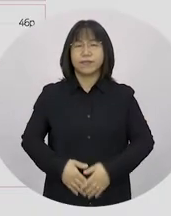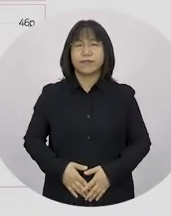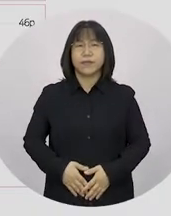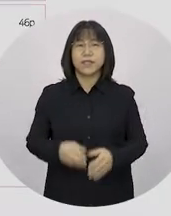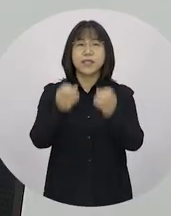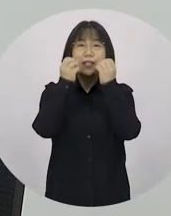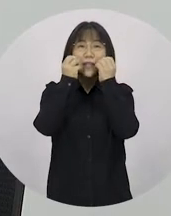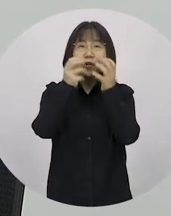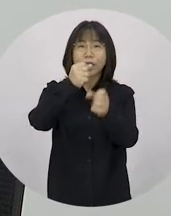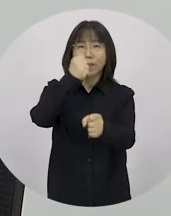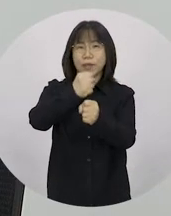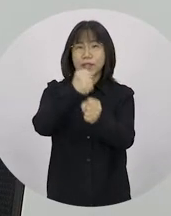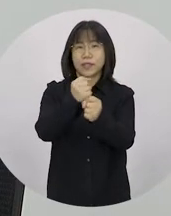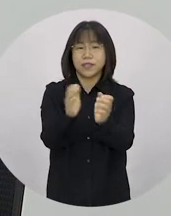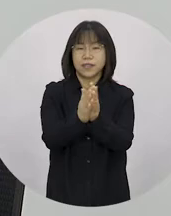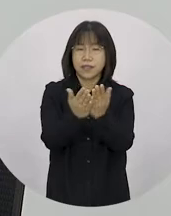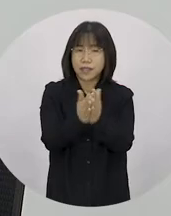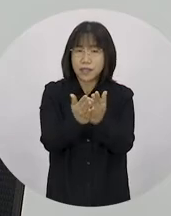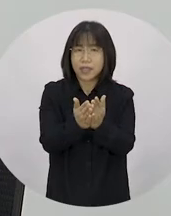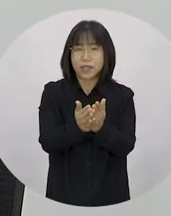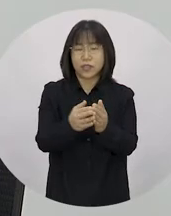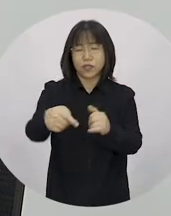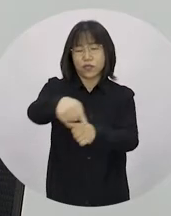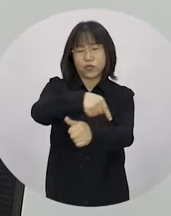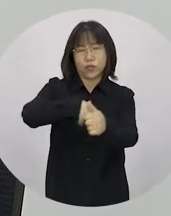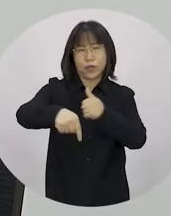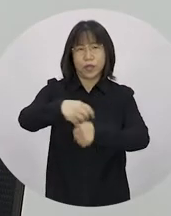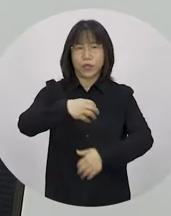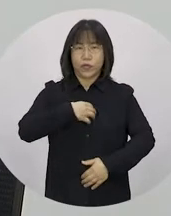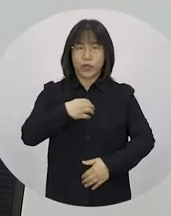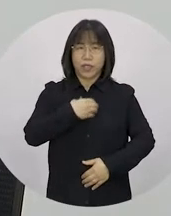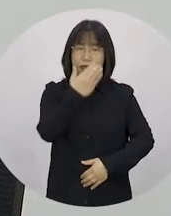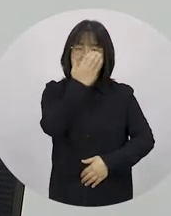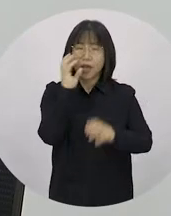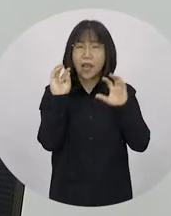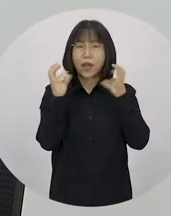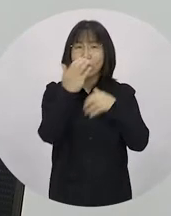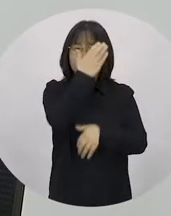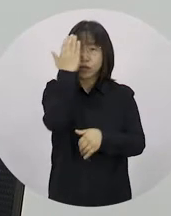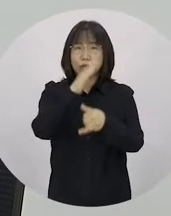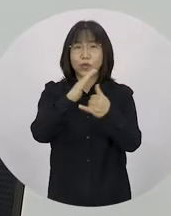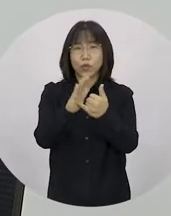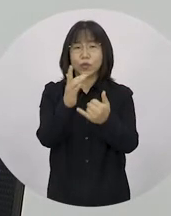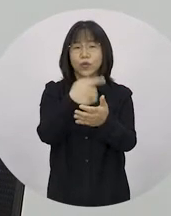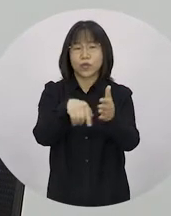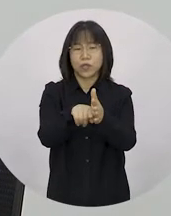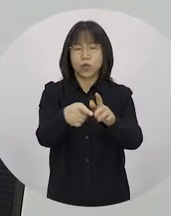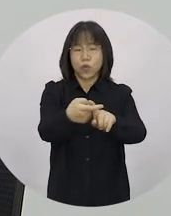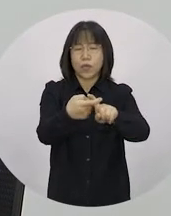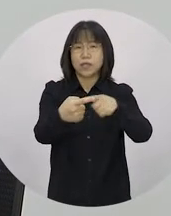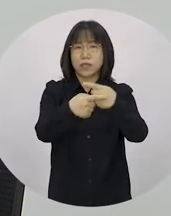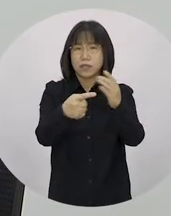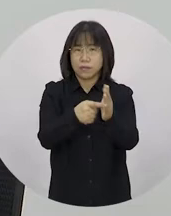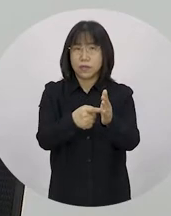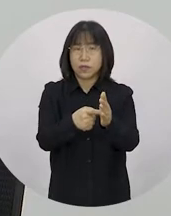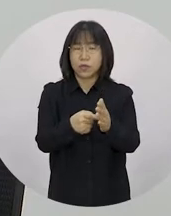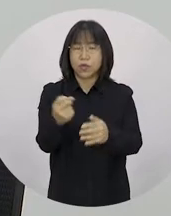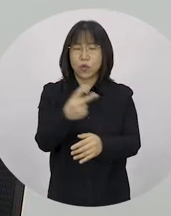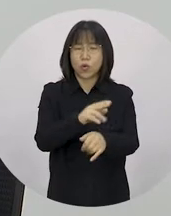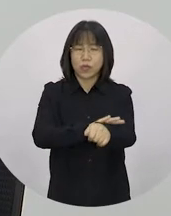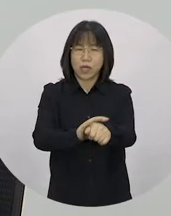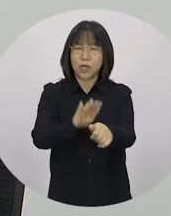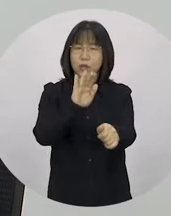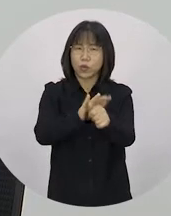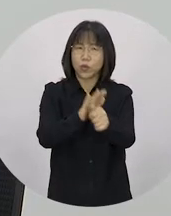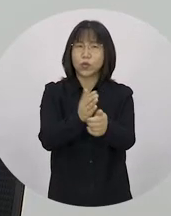새롭게 제작된 대응 안내서가 우리 주변에 위기 아동 청소년들의 대해 어른들이 관심을 기울이고